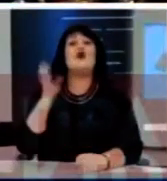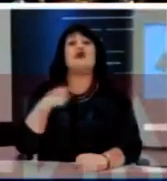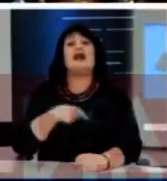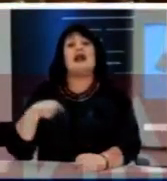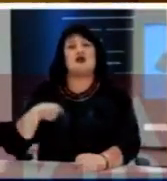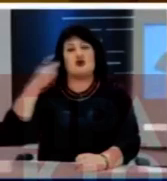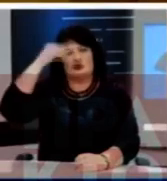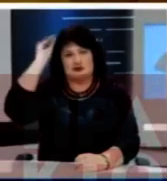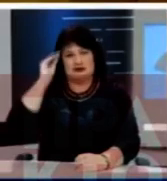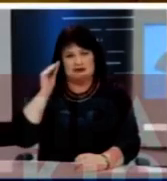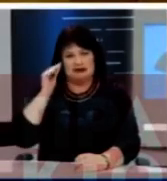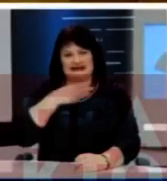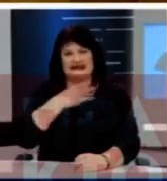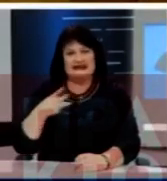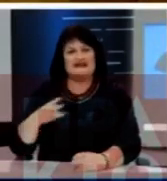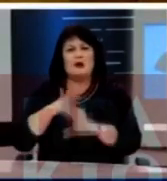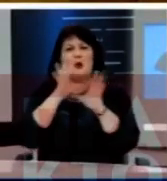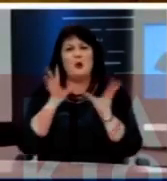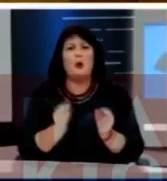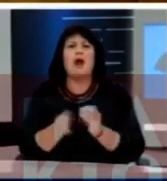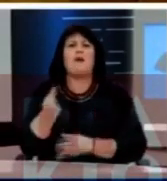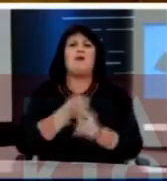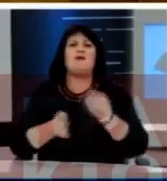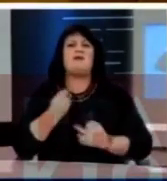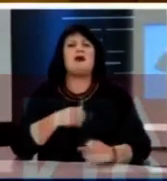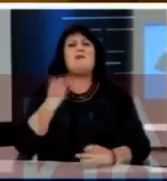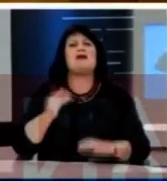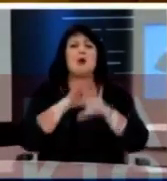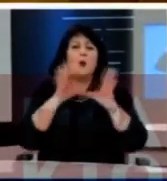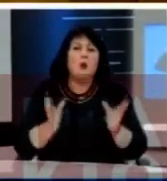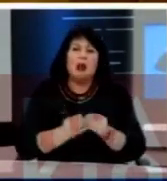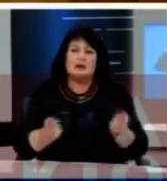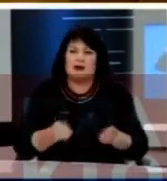ΣΥΡΙΖΑ, τα έχετε πει όλα και μετά τα έχετε κάνει κιόλα.